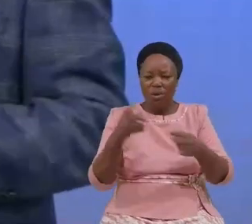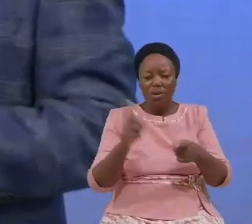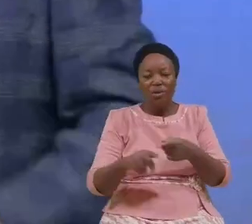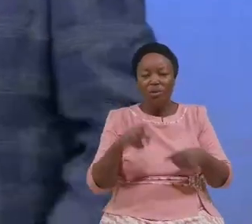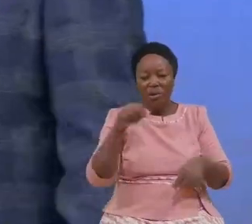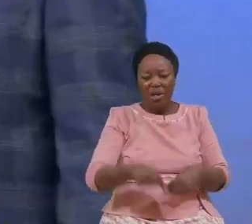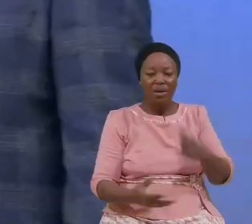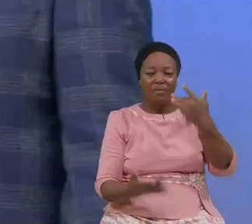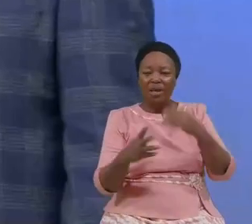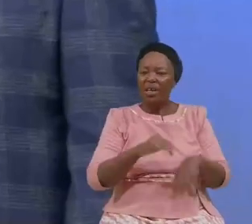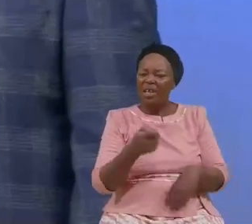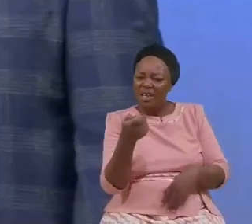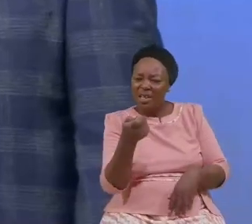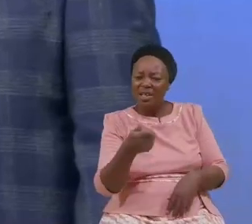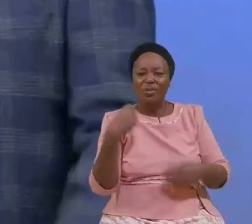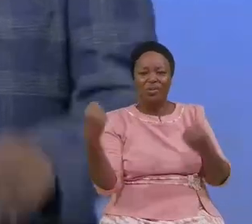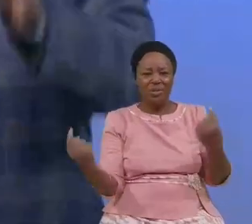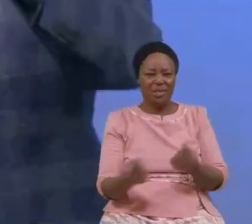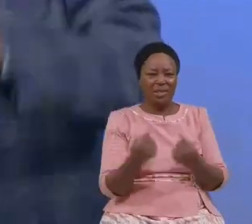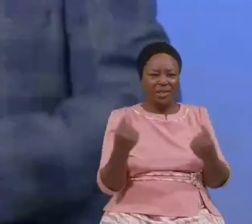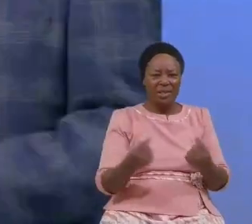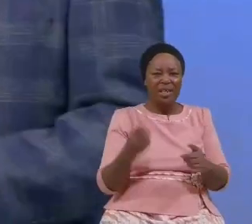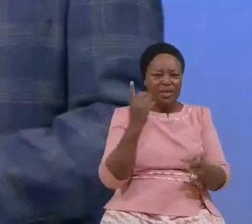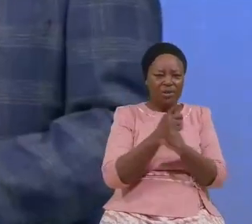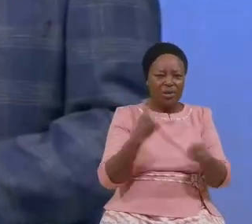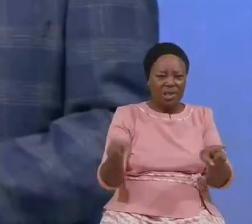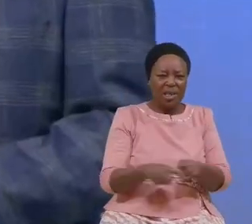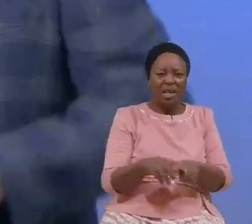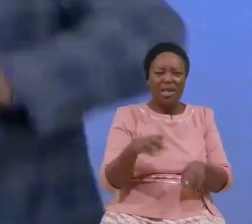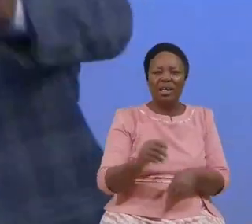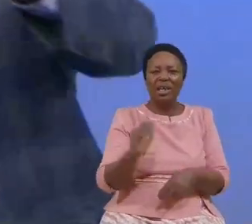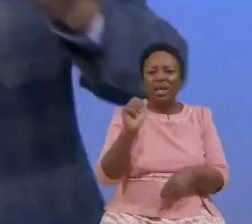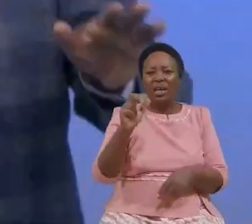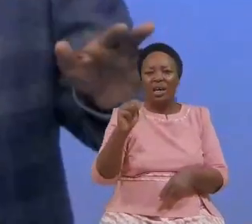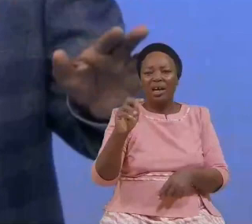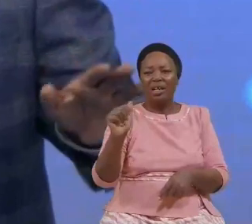l'autre côté un petit péché comme ananas et Saphira